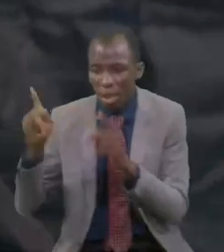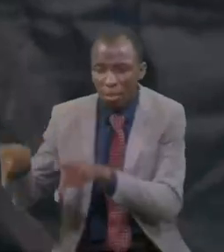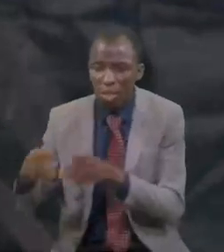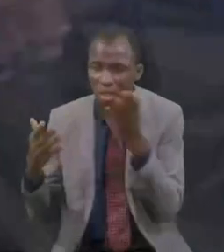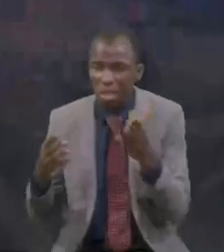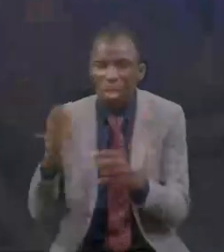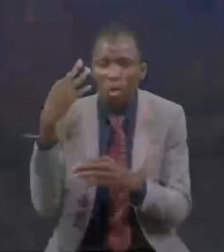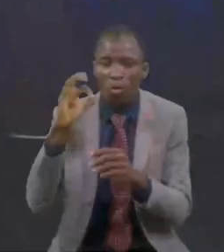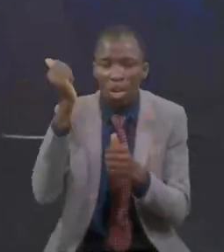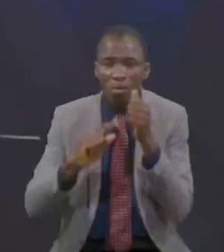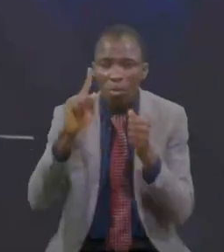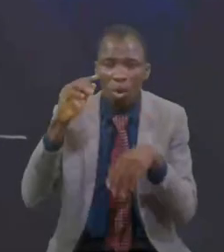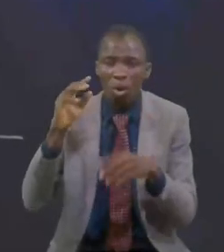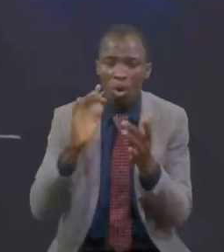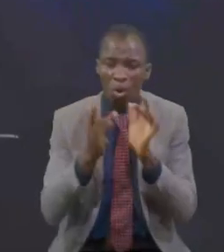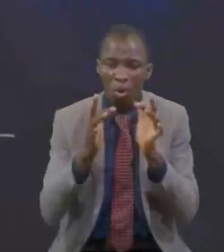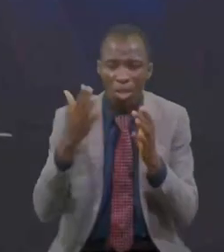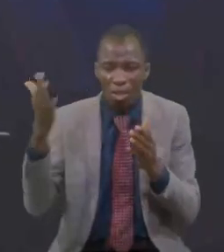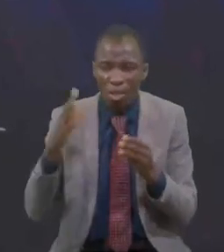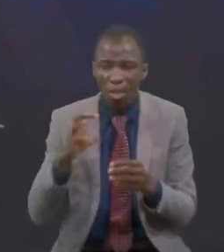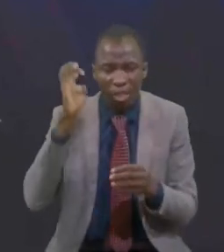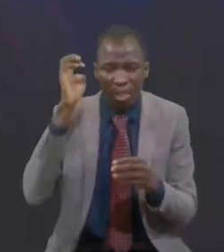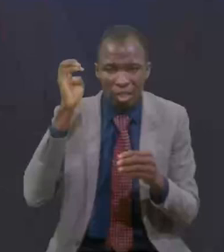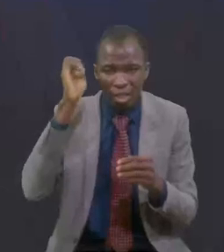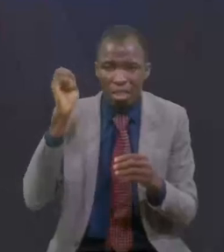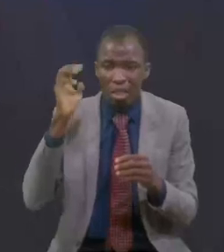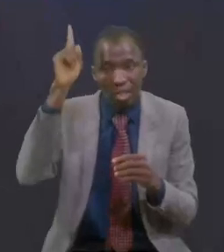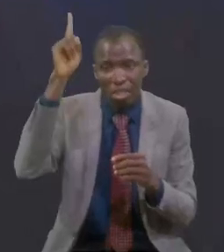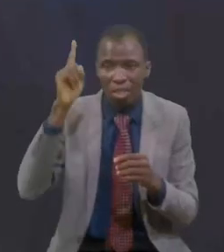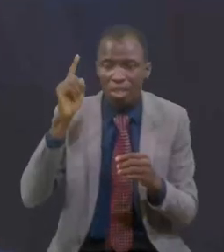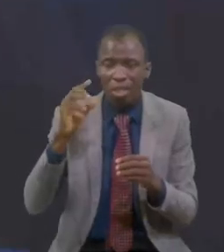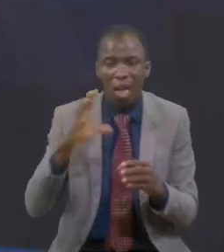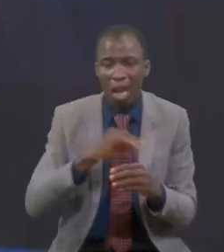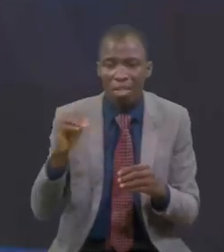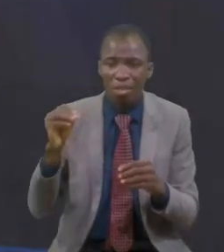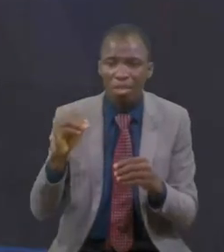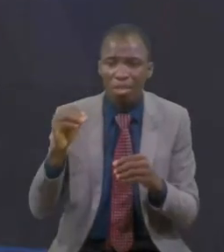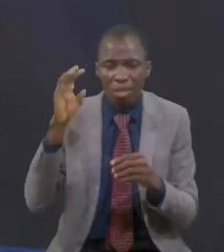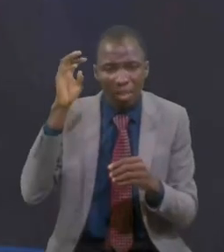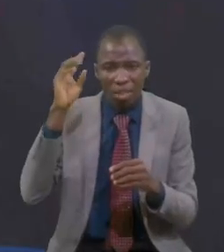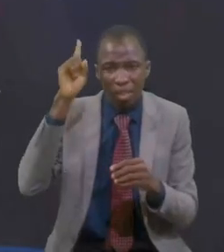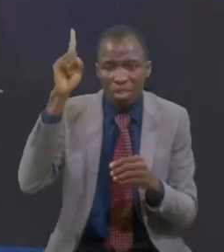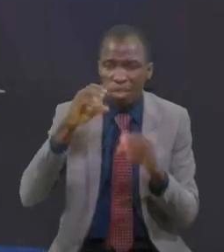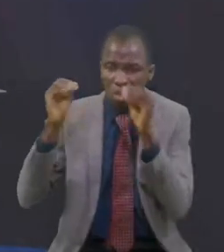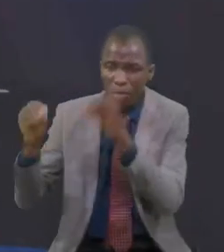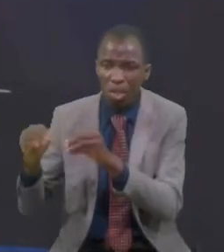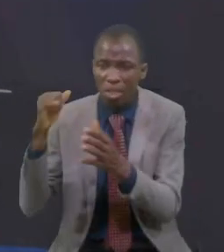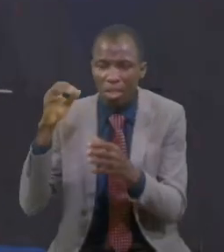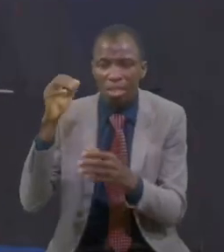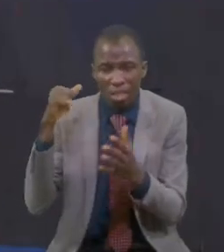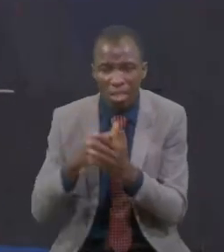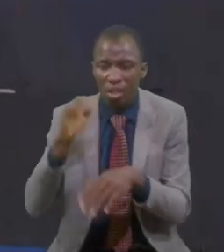péchés de tout le monde en ligne ce jour et il a mis il les a mis sur Christ